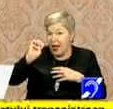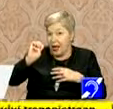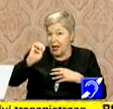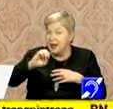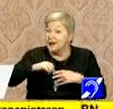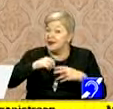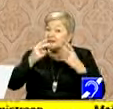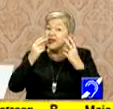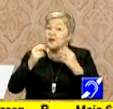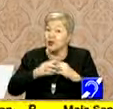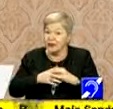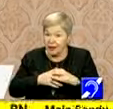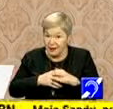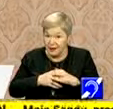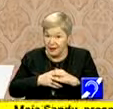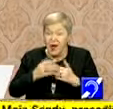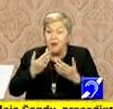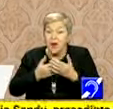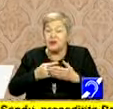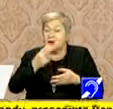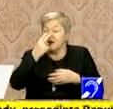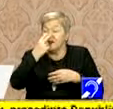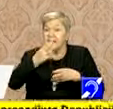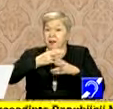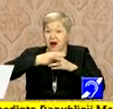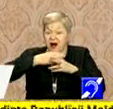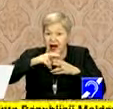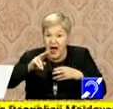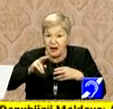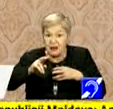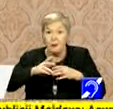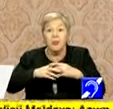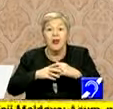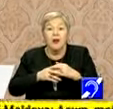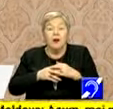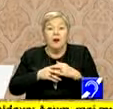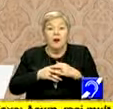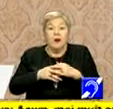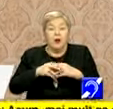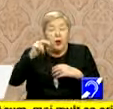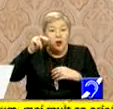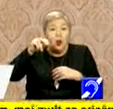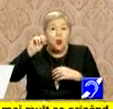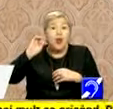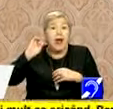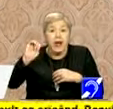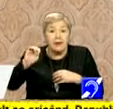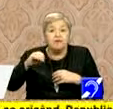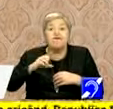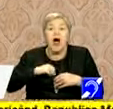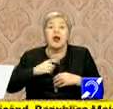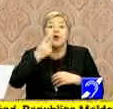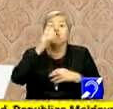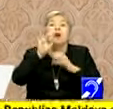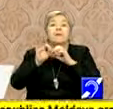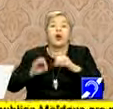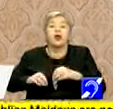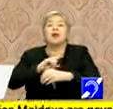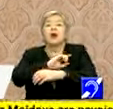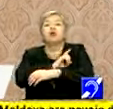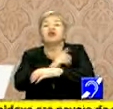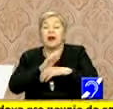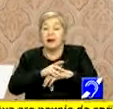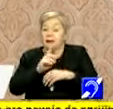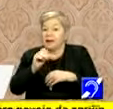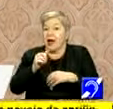importantă, pentru că așa se vede foarte clar că Uniunea Europeană are un proiect foarte puternic, dar